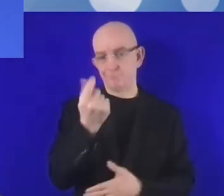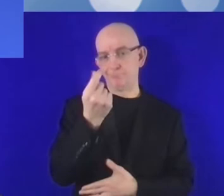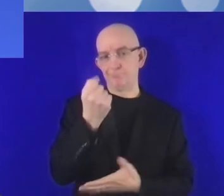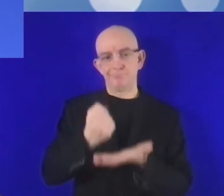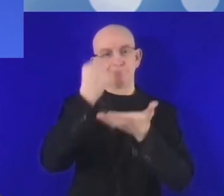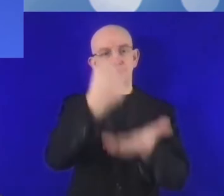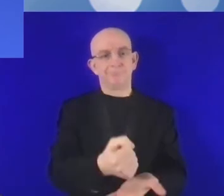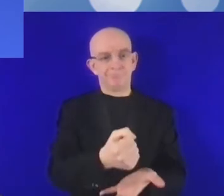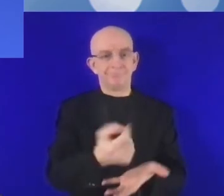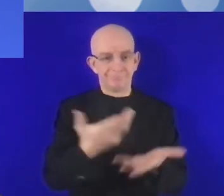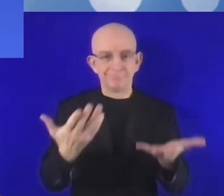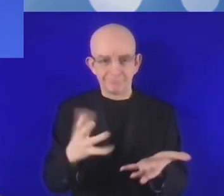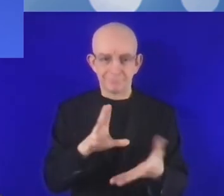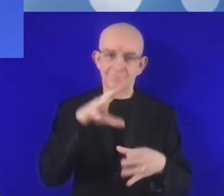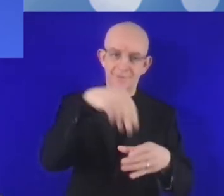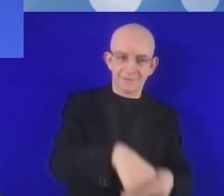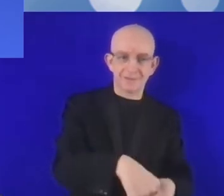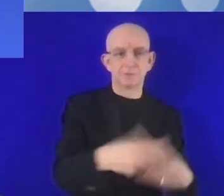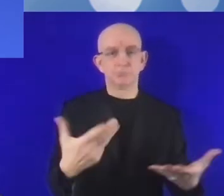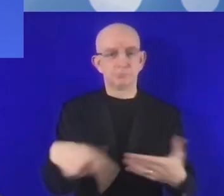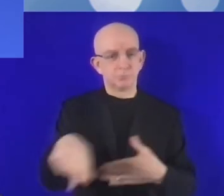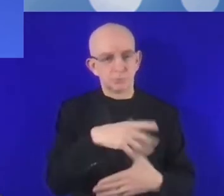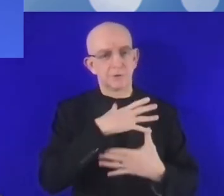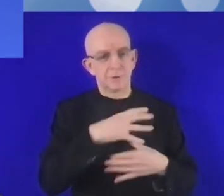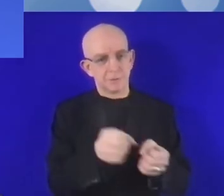numérique, car sans investissement, rien ne sera possible.